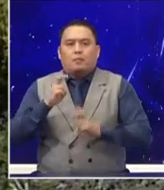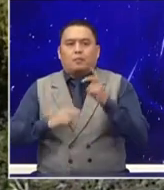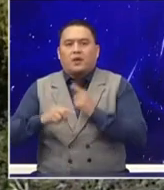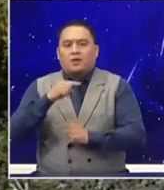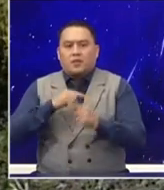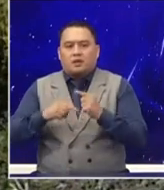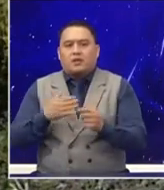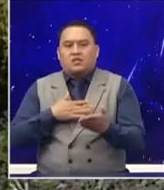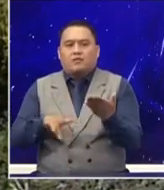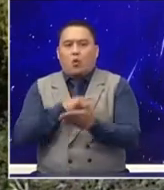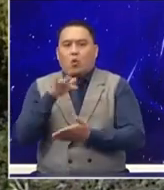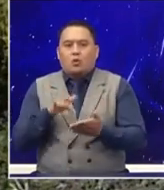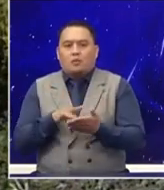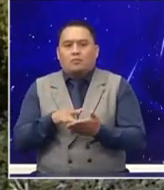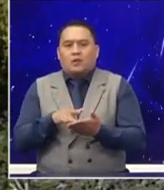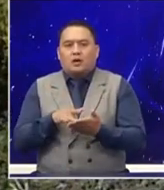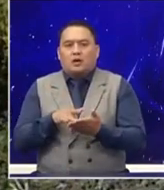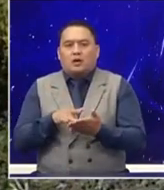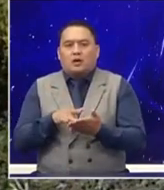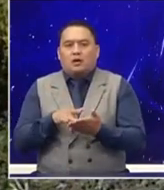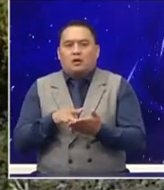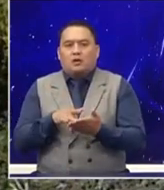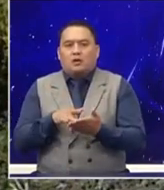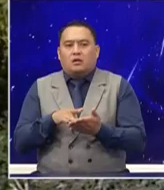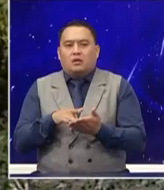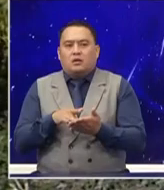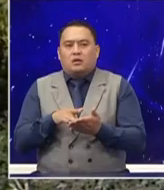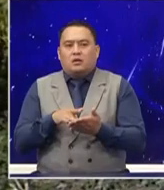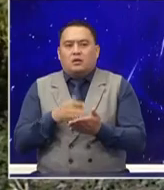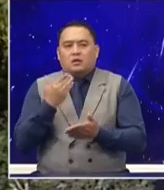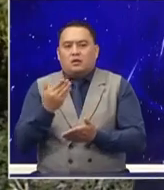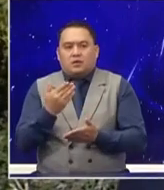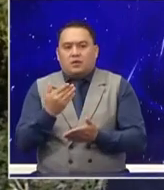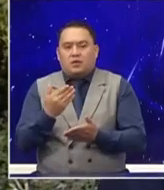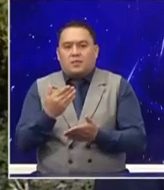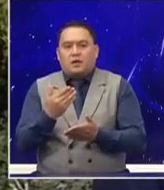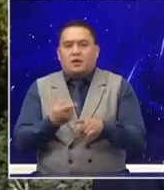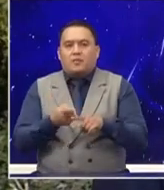предпринимательница нашего города, которая пожелала не разглашать ее имени.